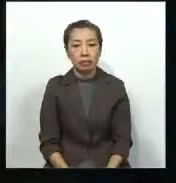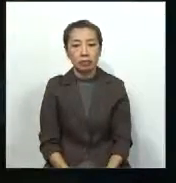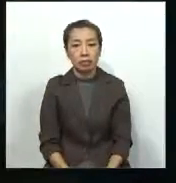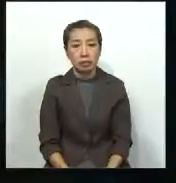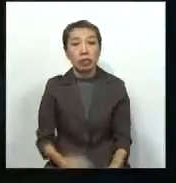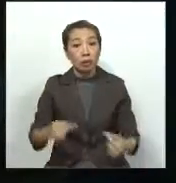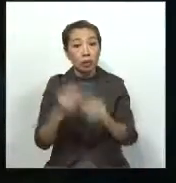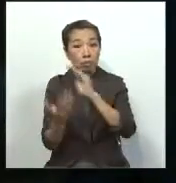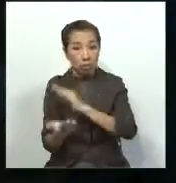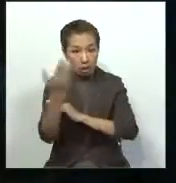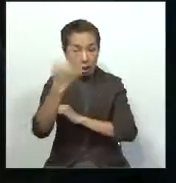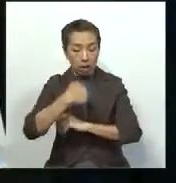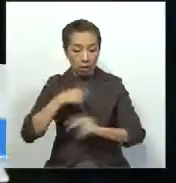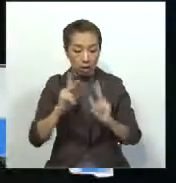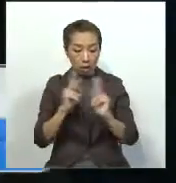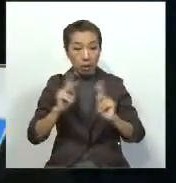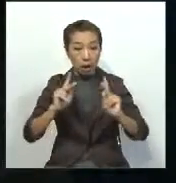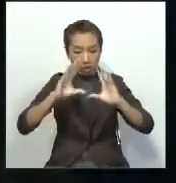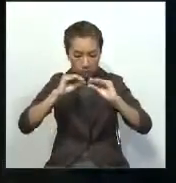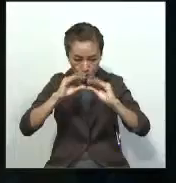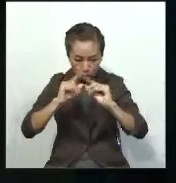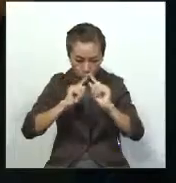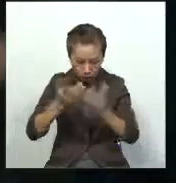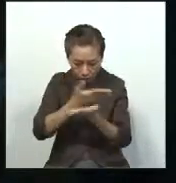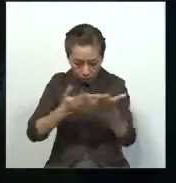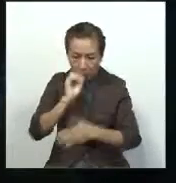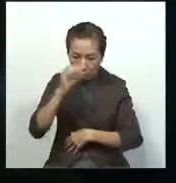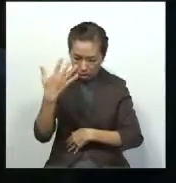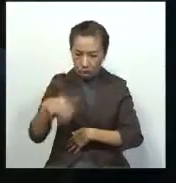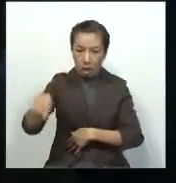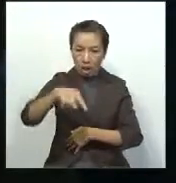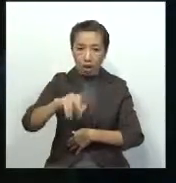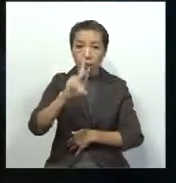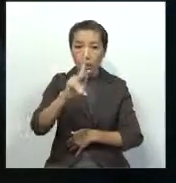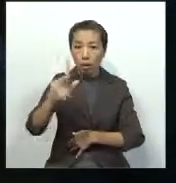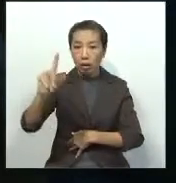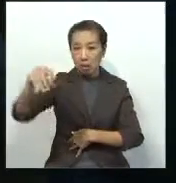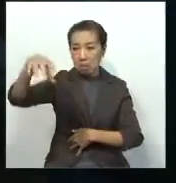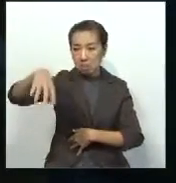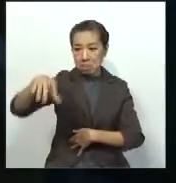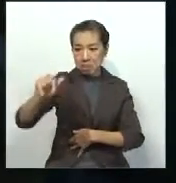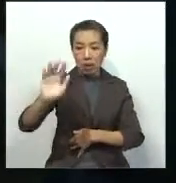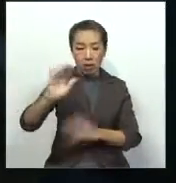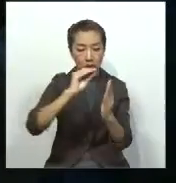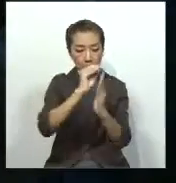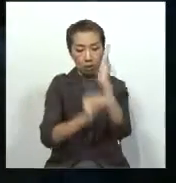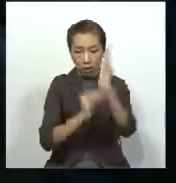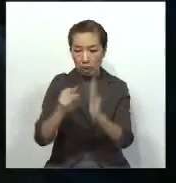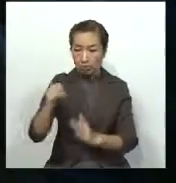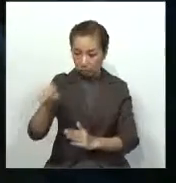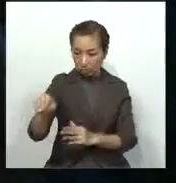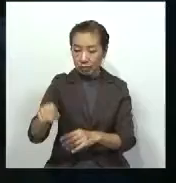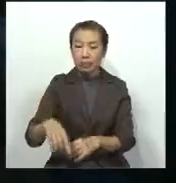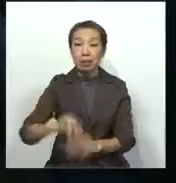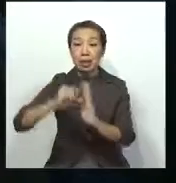เมื่อเช้านี้ประชุมกกต.ก็ได้กำชับขอให้สำนักงานกกต.ทุกจังหวัดส่งผลการนับคะแนนของทุกหน่ว